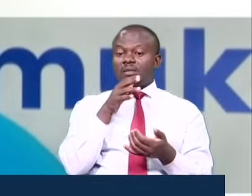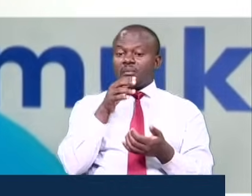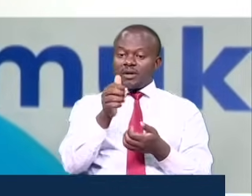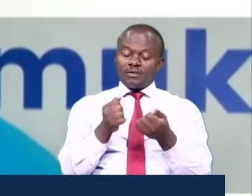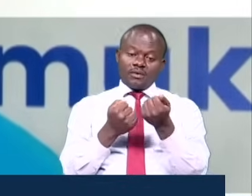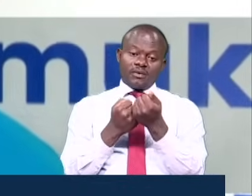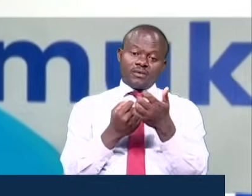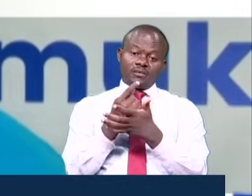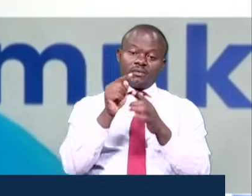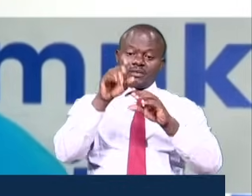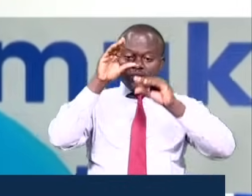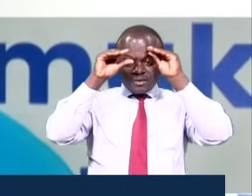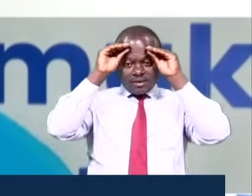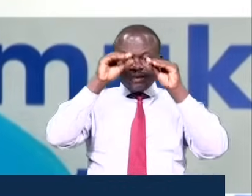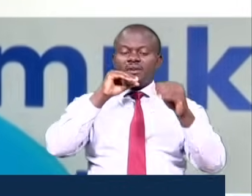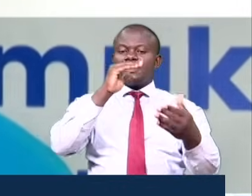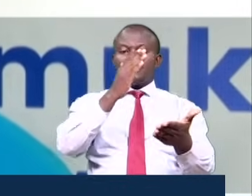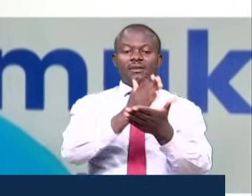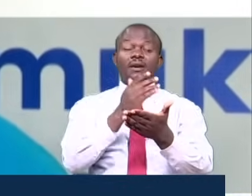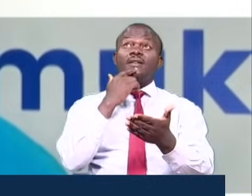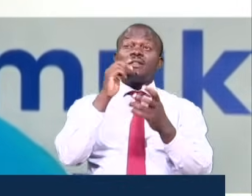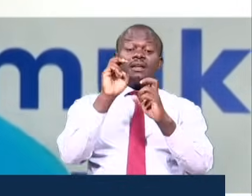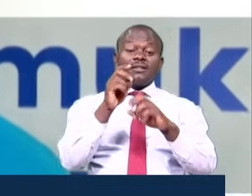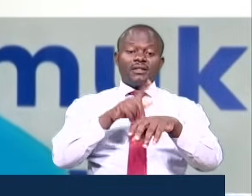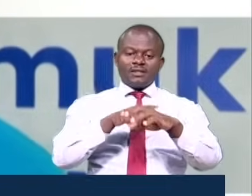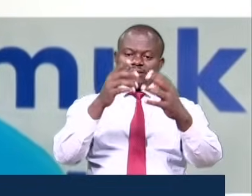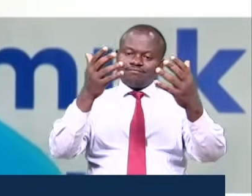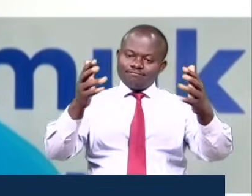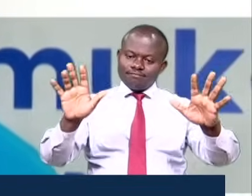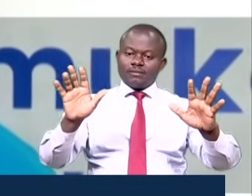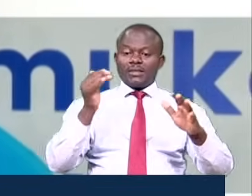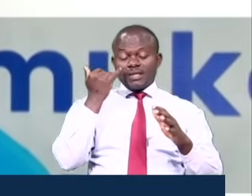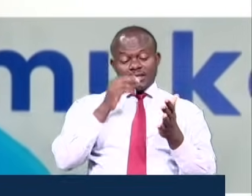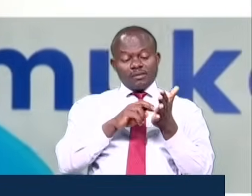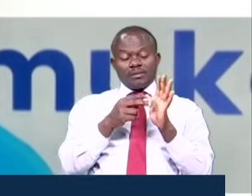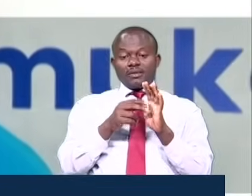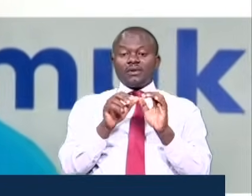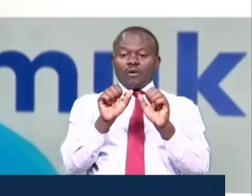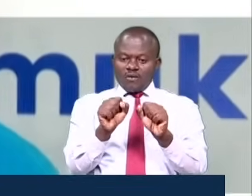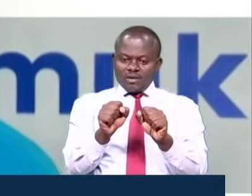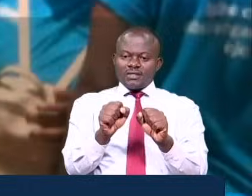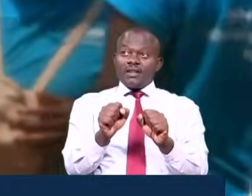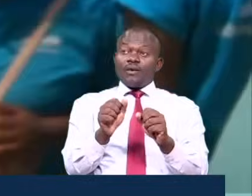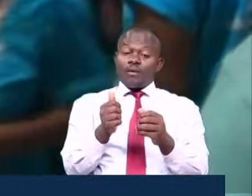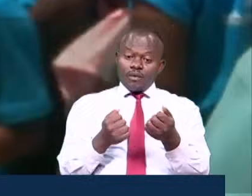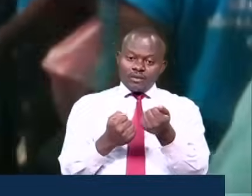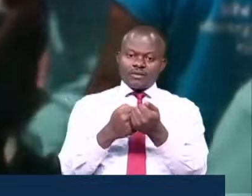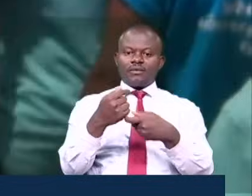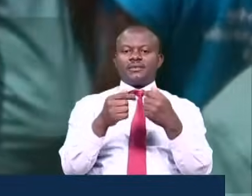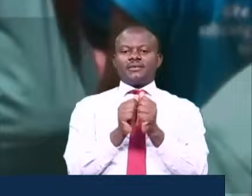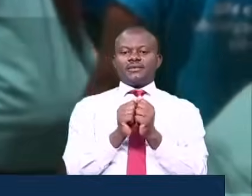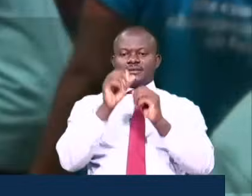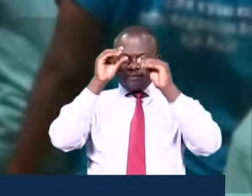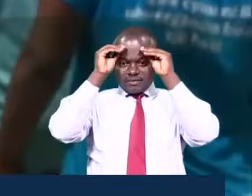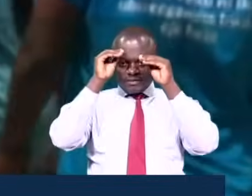yatumye nza kwiga, ntabwo yigize amagara akambwira ati igihe cyarahise, ubwo umushinga wagufashe mwana wanjye komeza wige. Mu birori byo